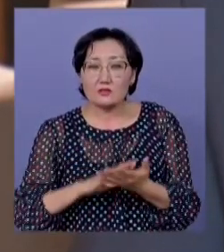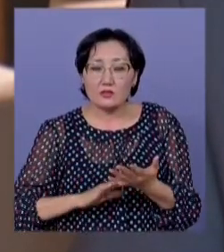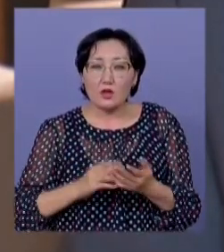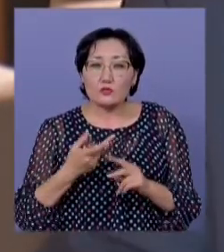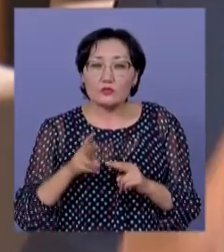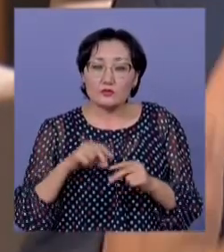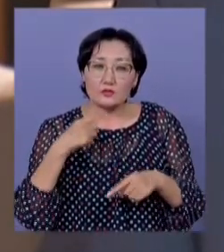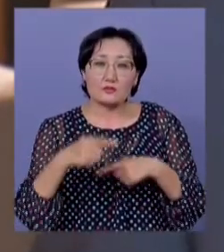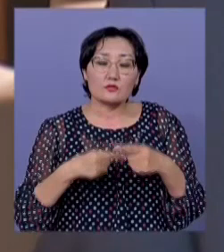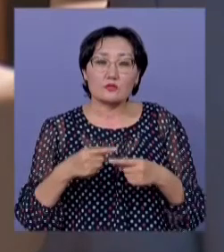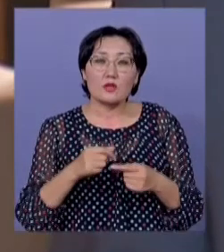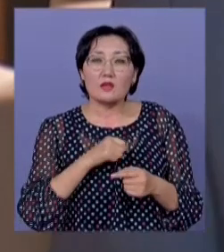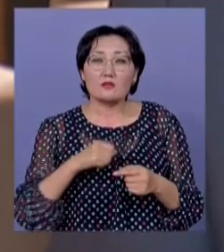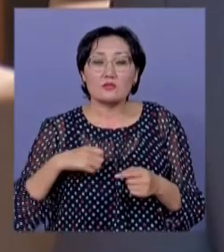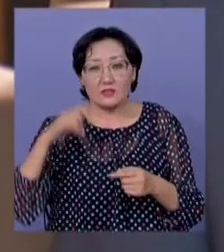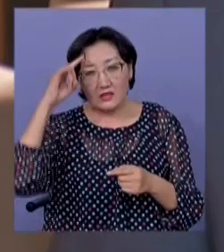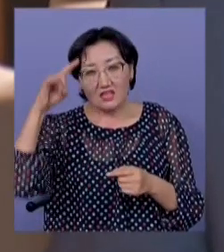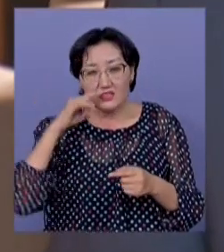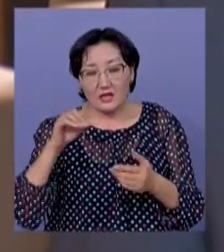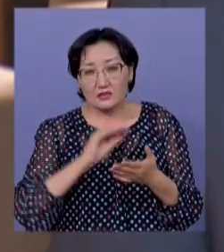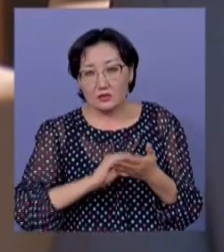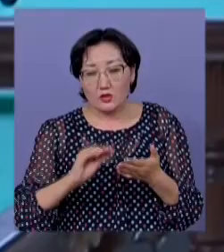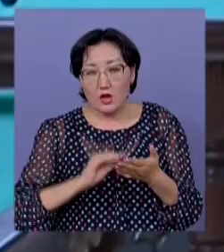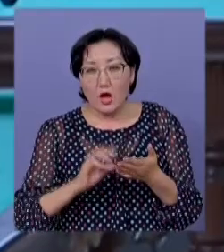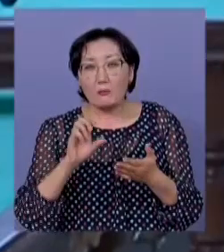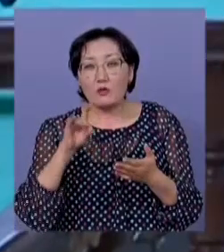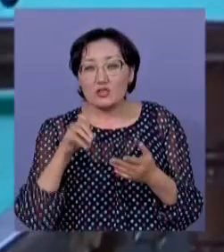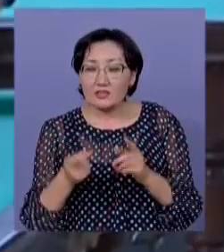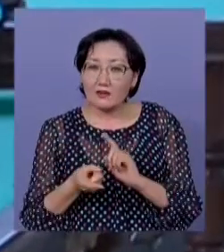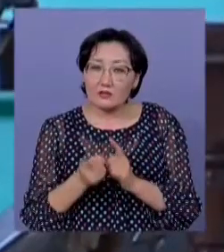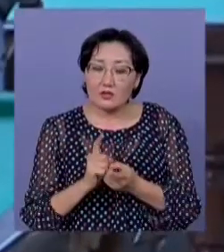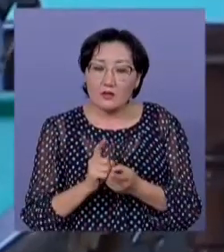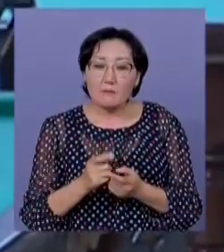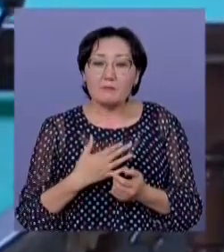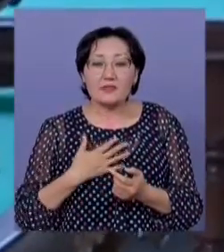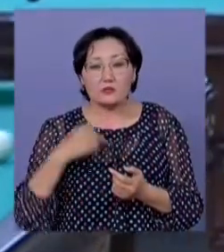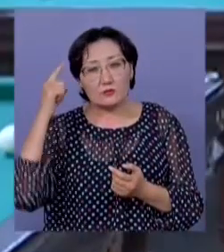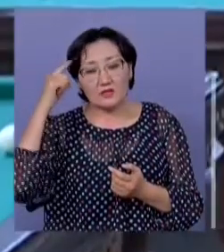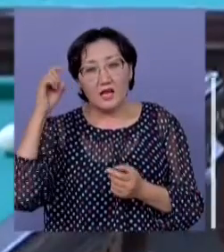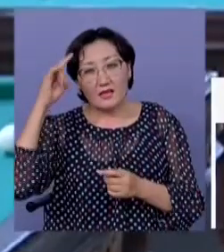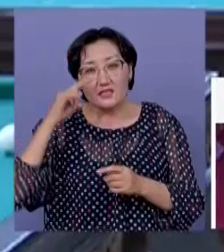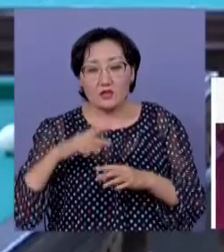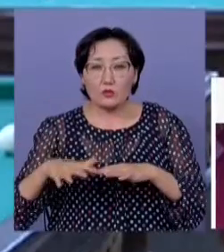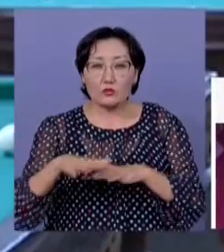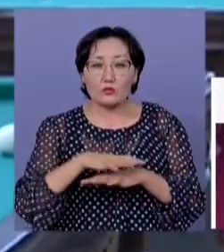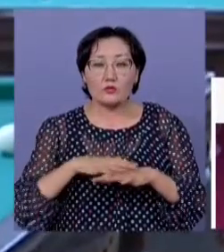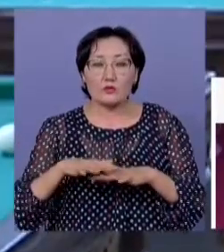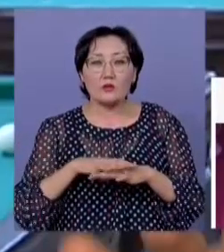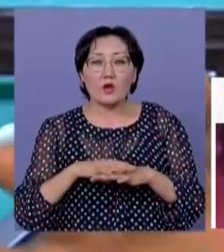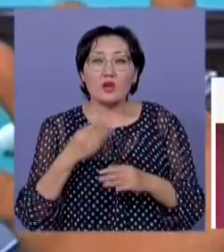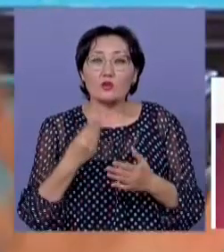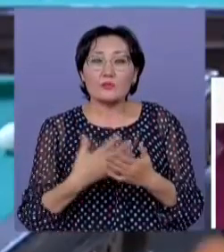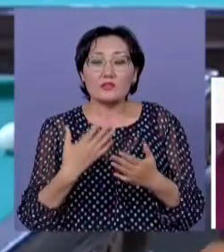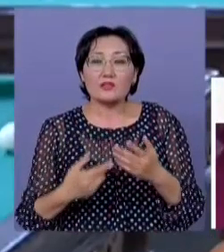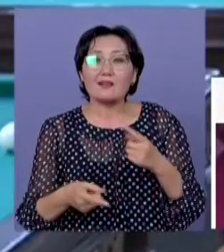дәстүрді. Сөйтіп жүріп өзі де қазақ баспасөзінің бауыржанына айналды. Бүгін менің ойымша қазақ қоғамында құндылықтарды қайта